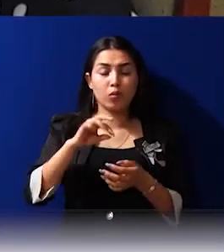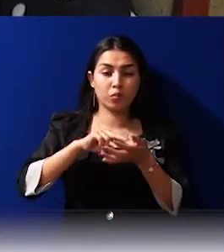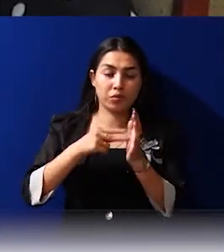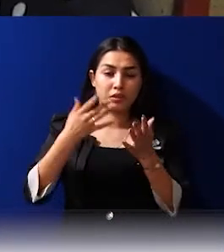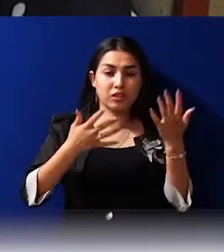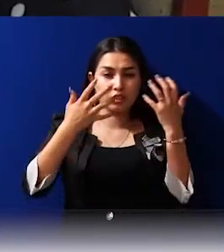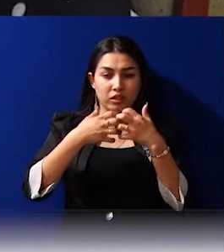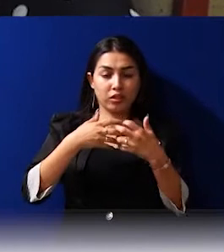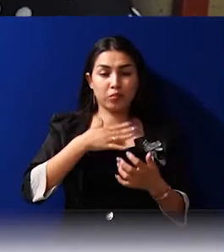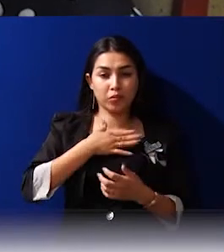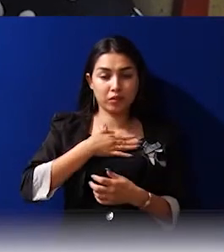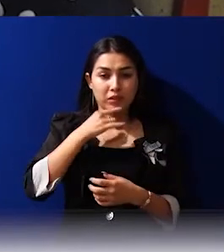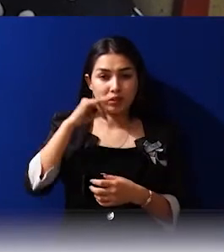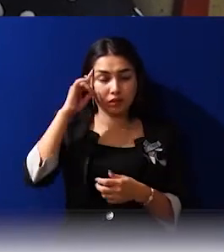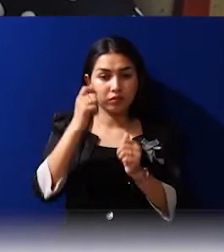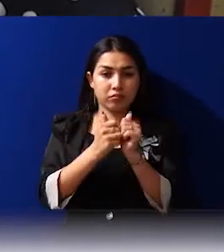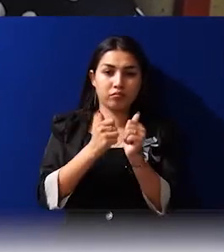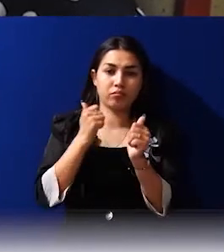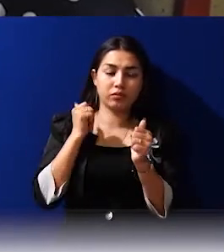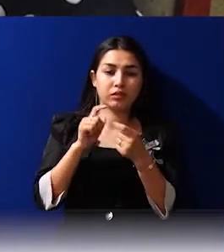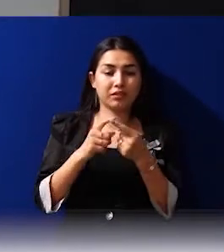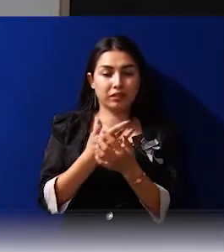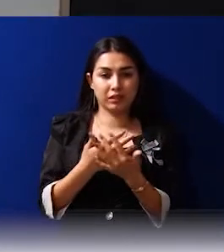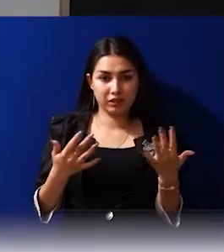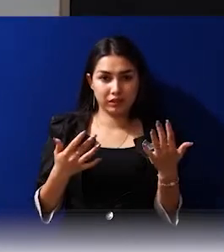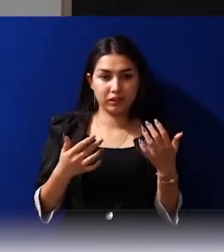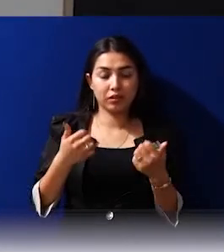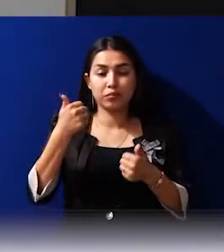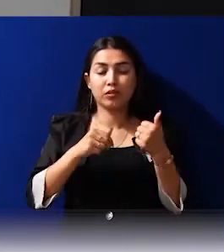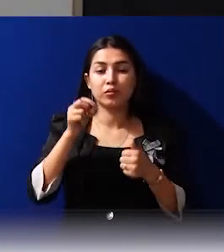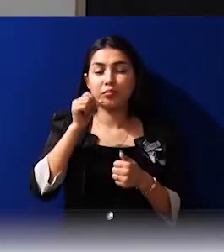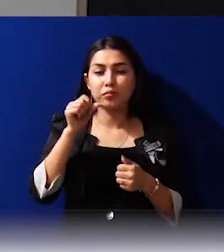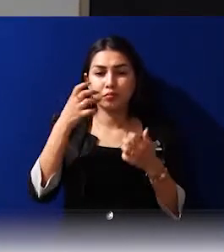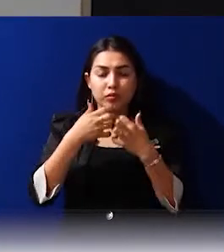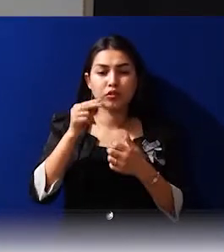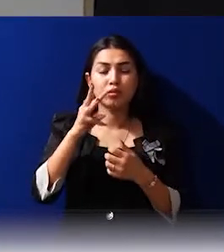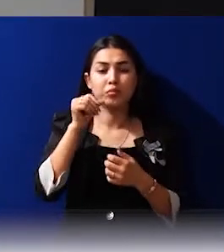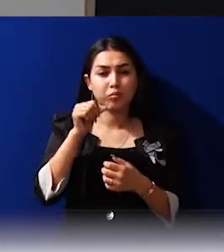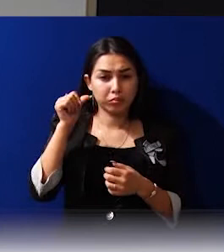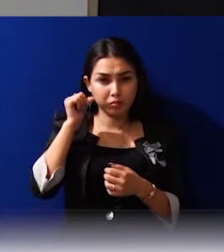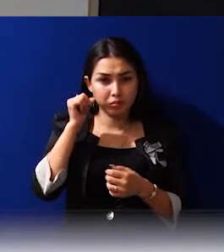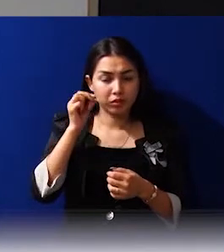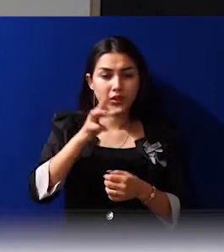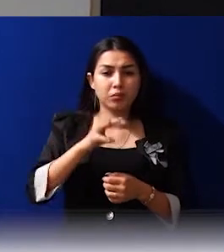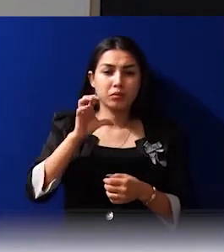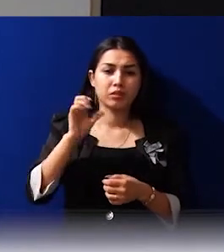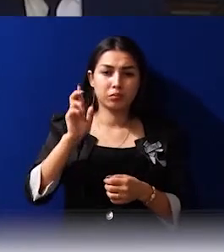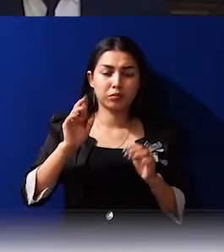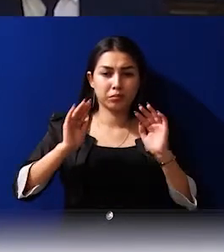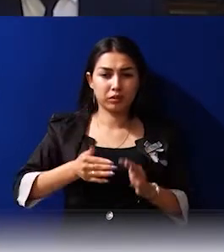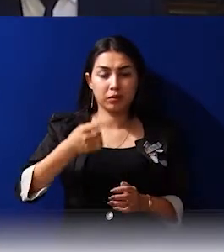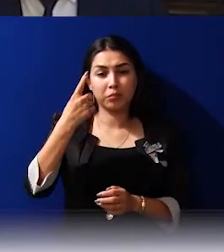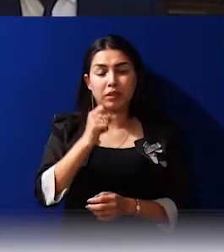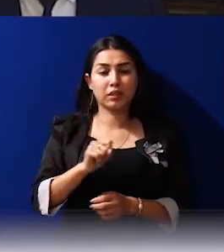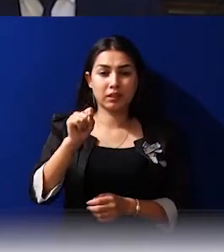статистике, наш регион значительно отстает в данном направлении. В сравнении с прошлым годом показатели уровня развития МСБ снизились. На 1